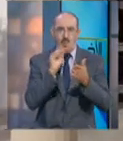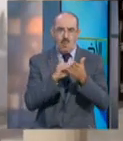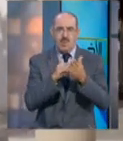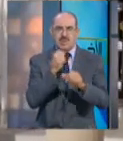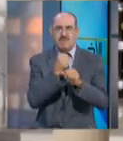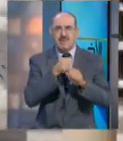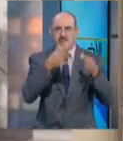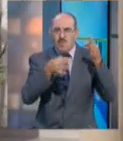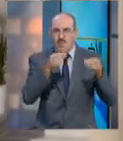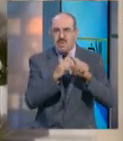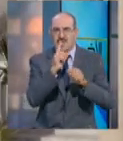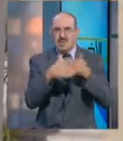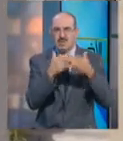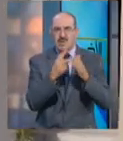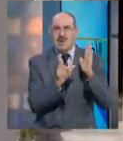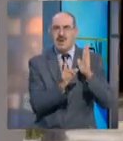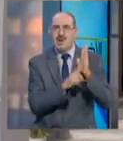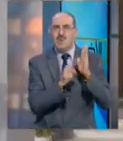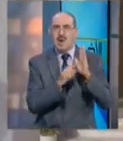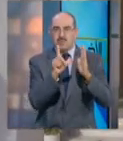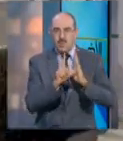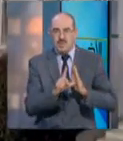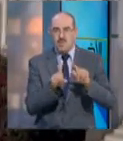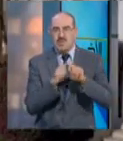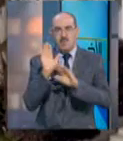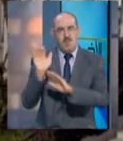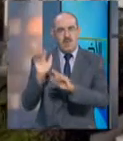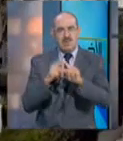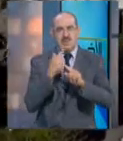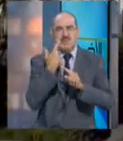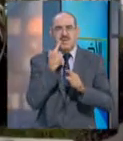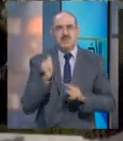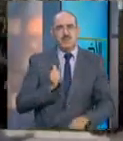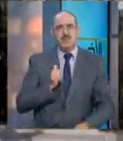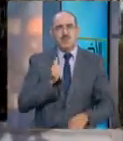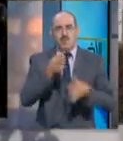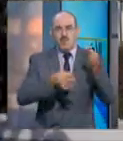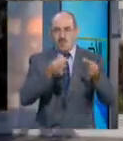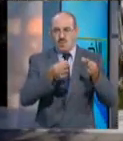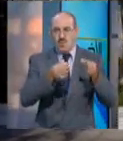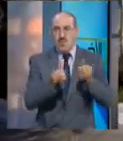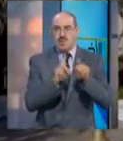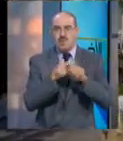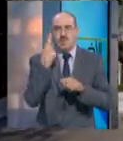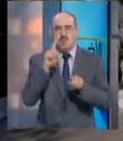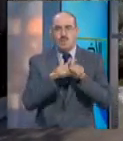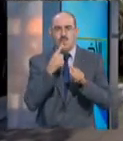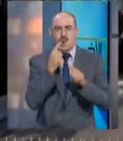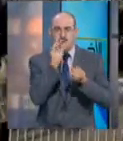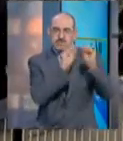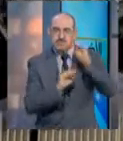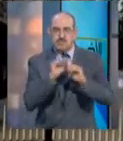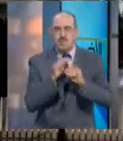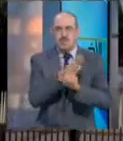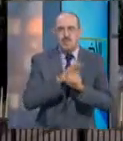القضاة وترقية قانونهم الأساسي والحفاظ على استقلاليتهم، وذلك في إطار الإصلاح